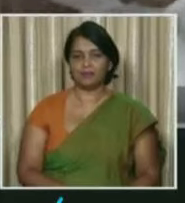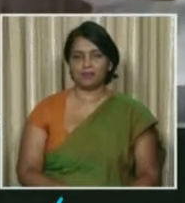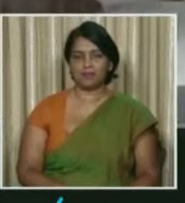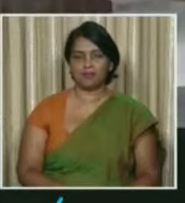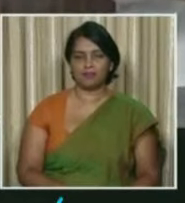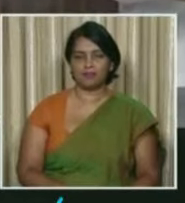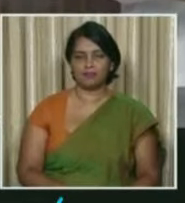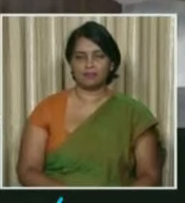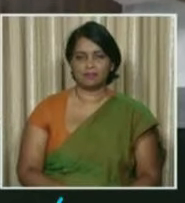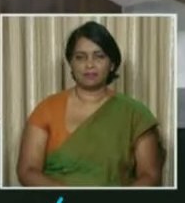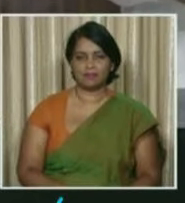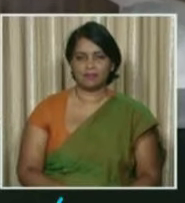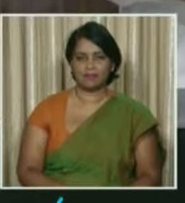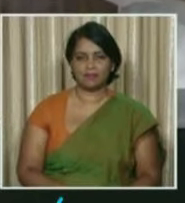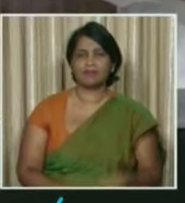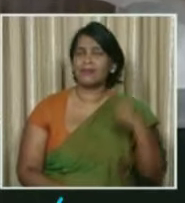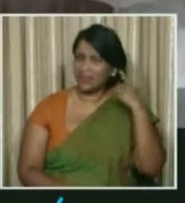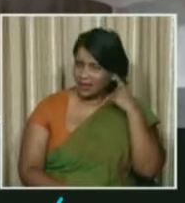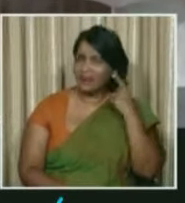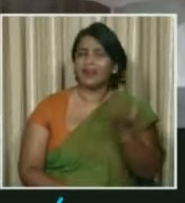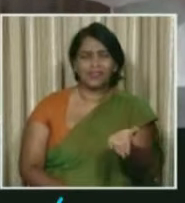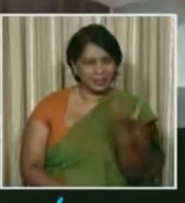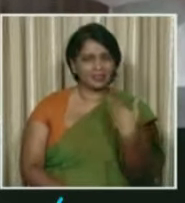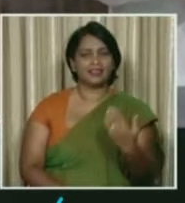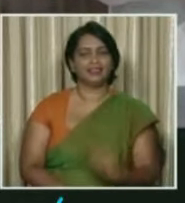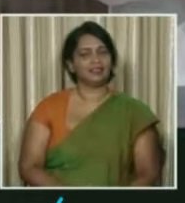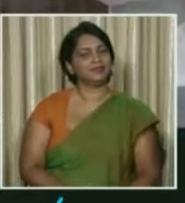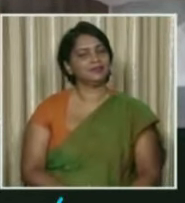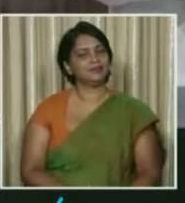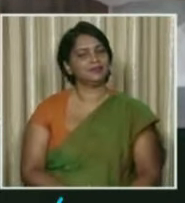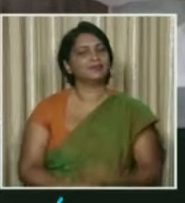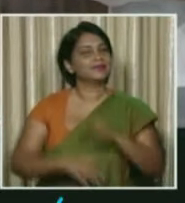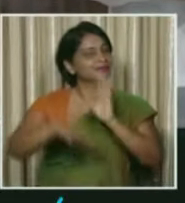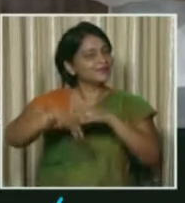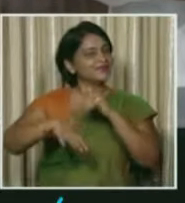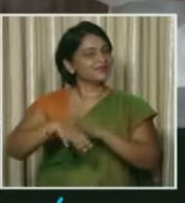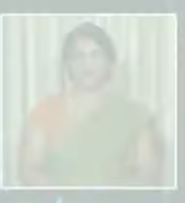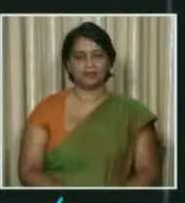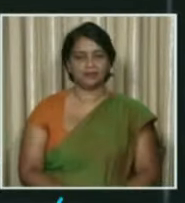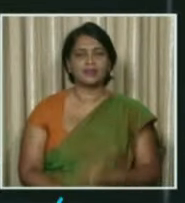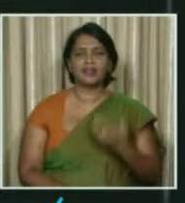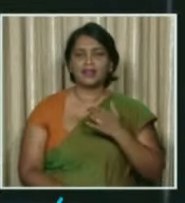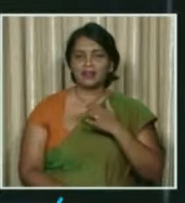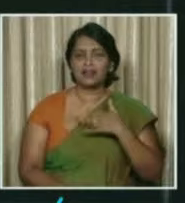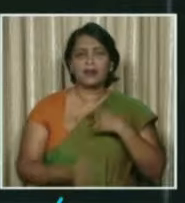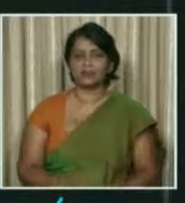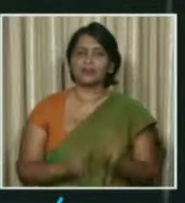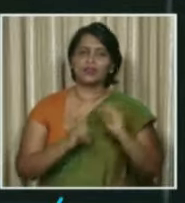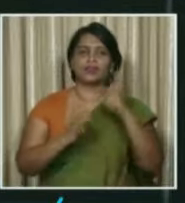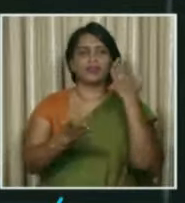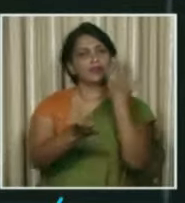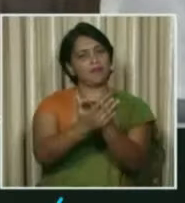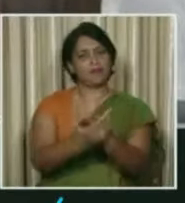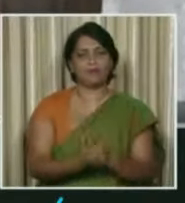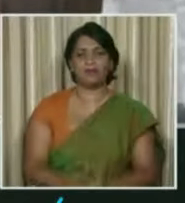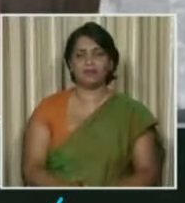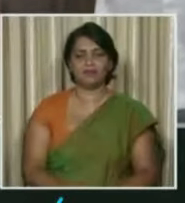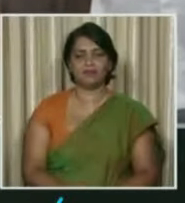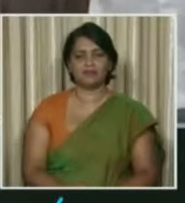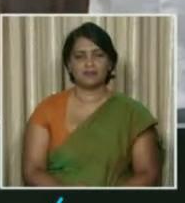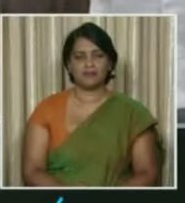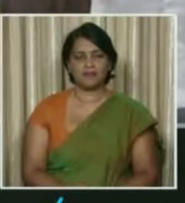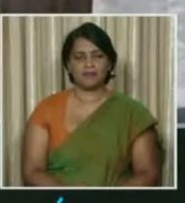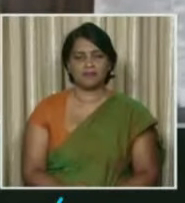දරු කතානායකතුමනි ඇහෙනවා කියන්න කරුණාකර ඔබතුමාගේ කතානායකතුමනි ඇහෙන්නේ ප්‍රශ්නේ විසඳන්නකෝ සභාගත කරන්න